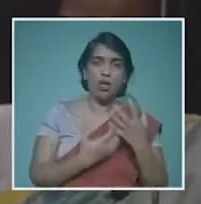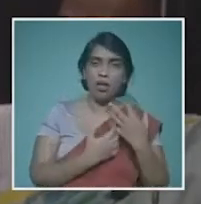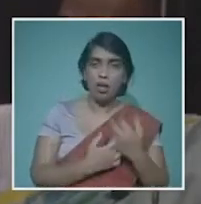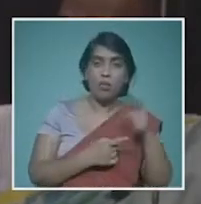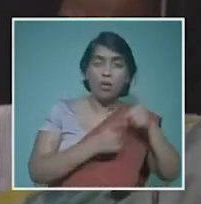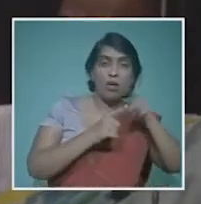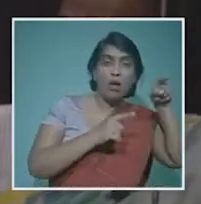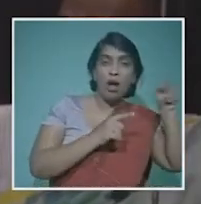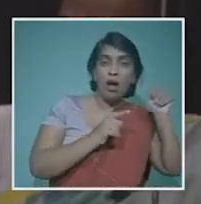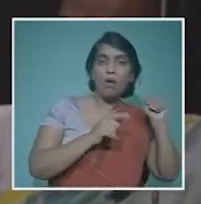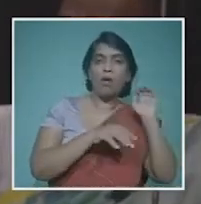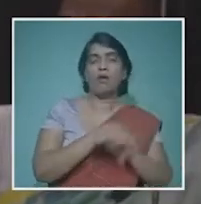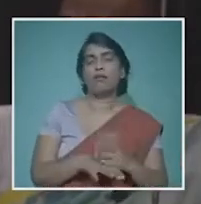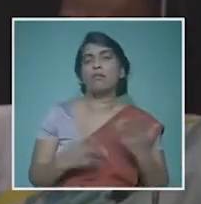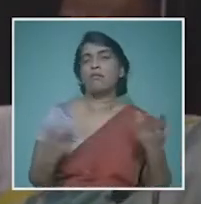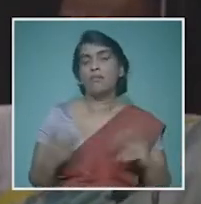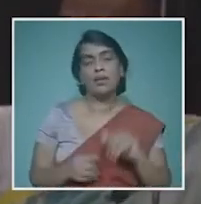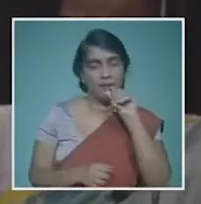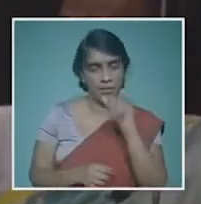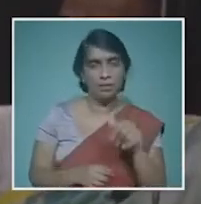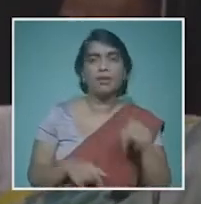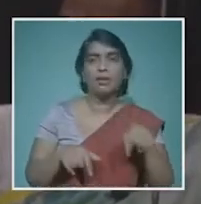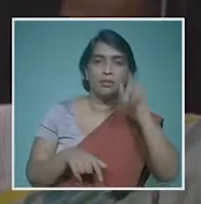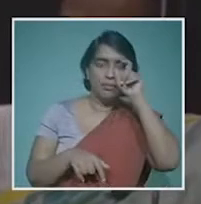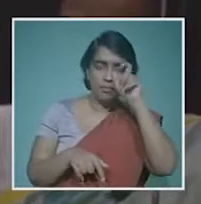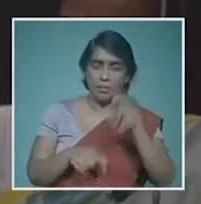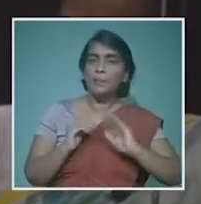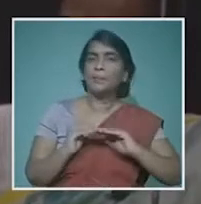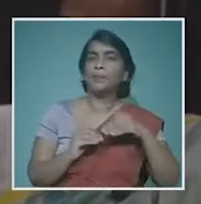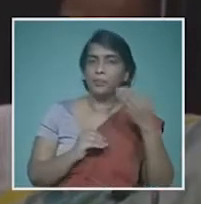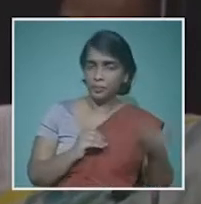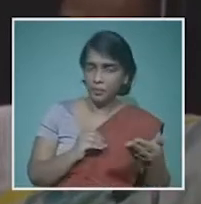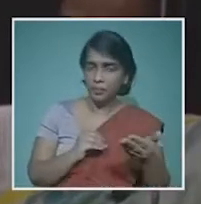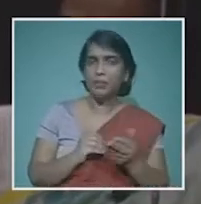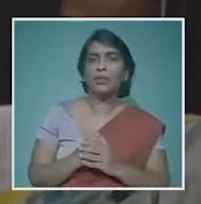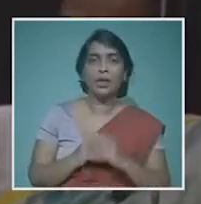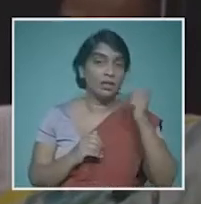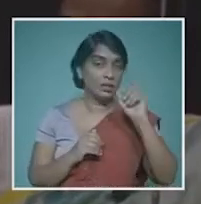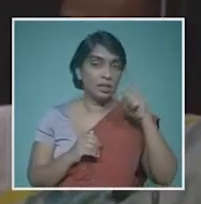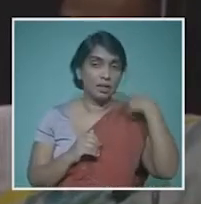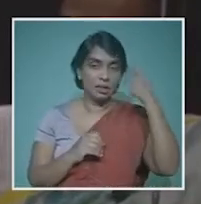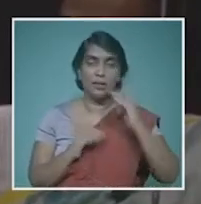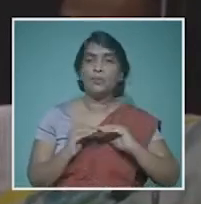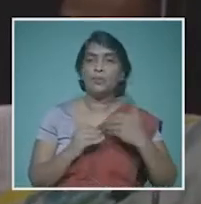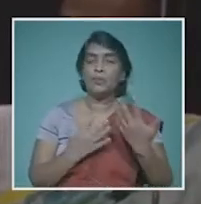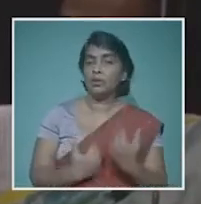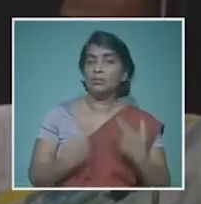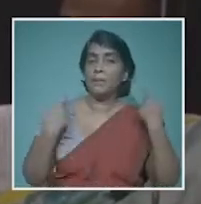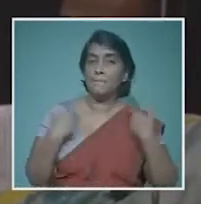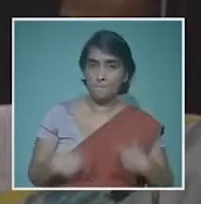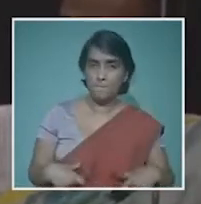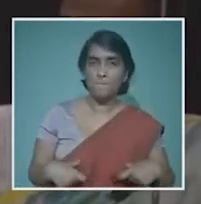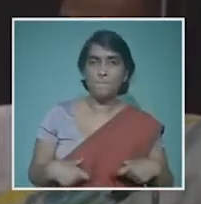හම්බ වෙන්නේ නැහැ. මේක තමයි යථාර්ථය. දැන් බලන්න එතනින් පස්සේ චන්ද්‍රගාම මෙතනකින් පස්සේ මේක බාරගත්ත මහින්ද